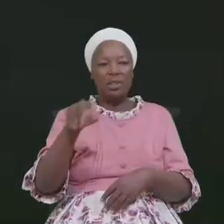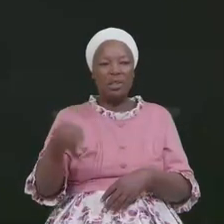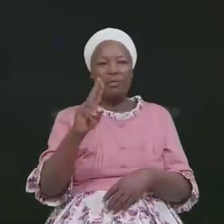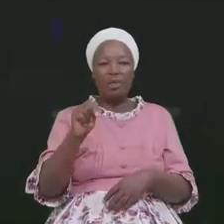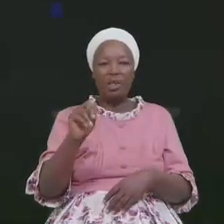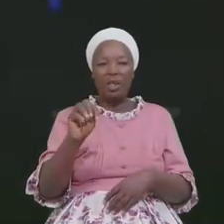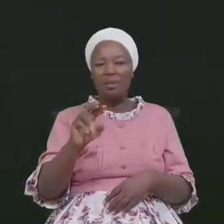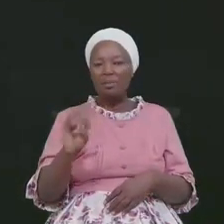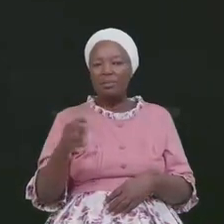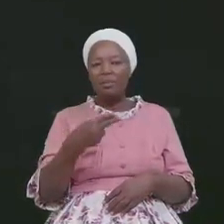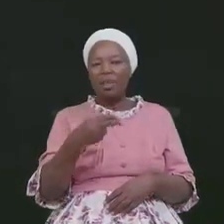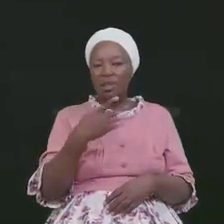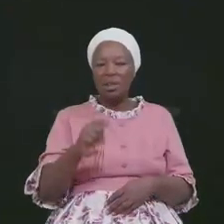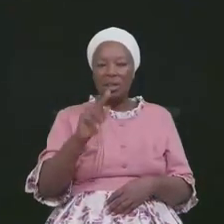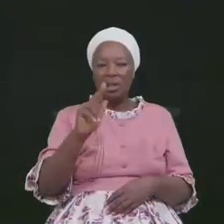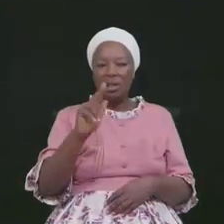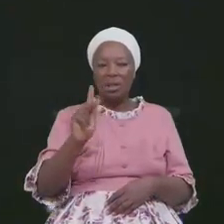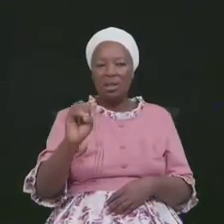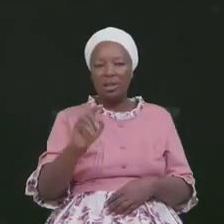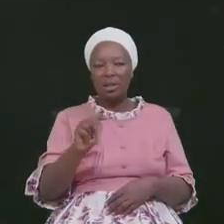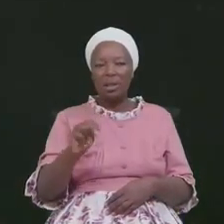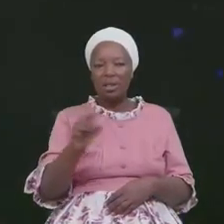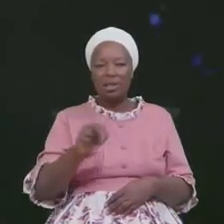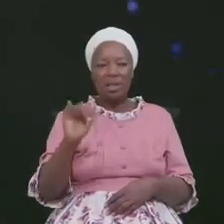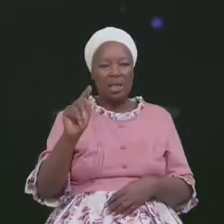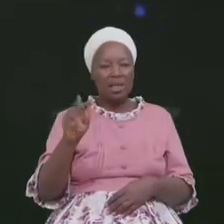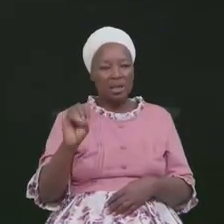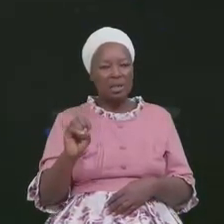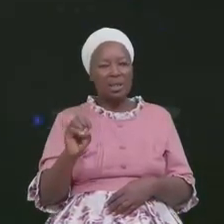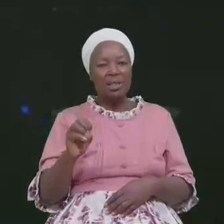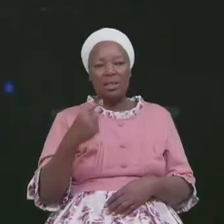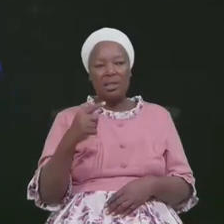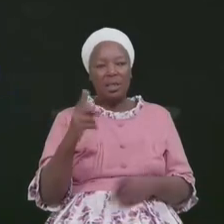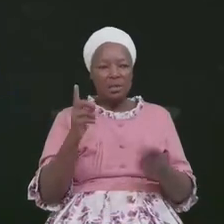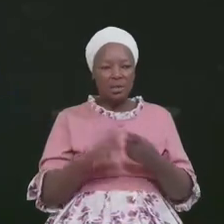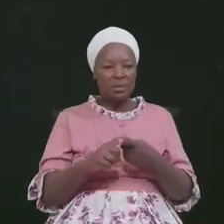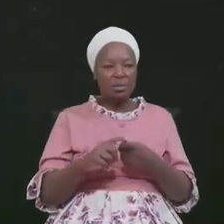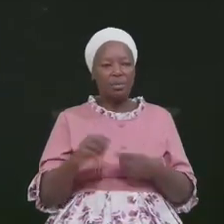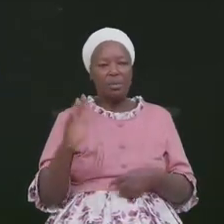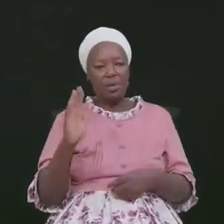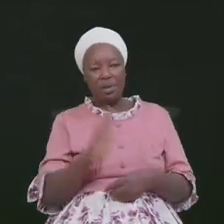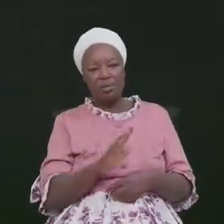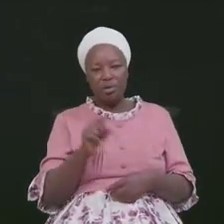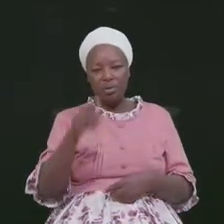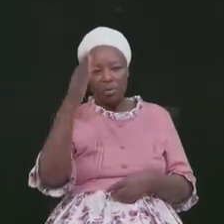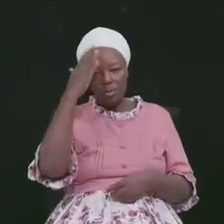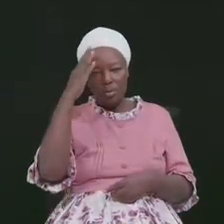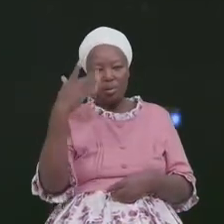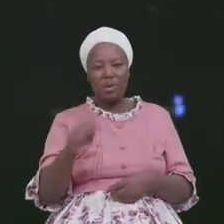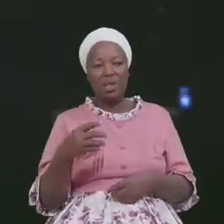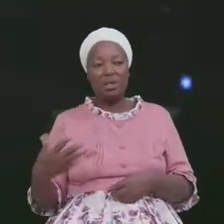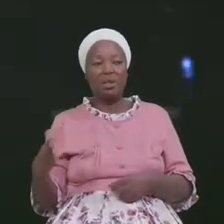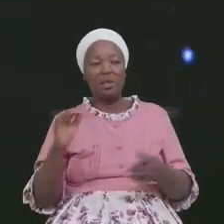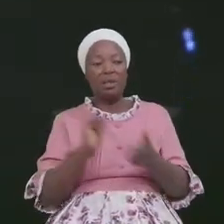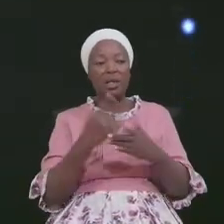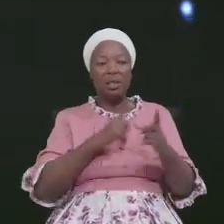dit, « Tu sais ce que l'Éternel a déclaré à Moïse,